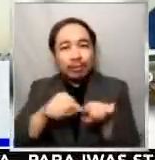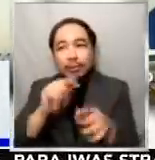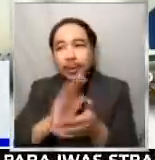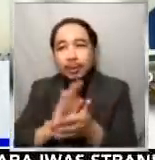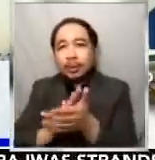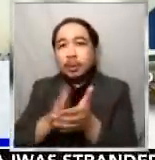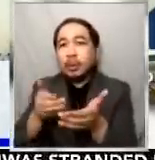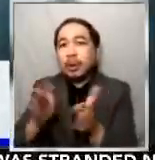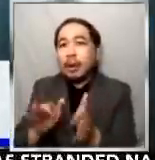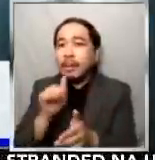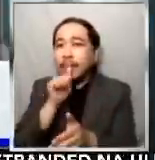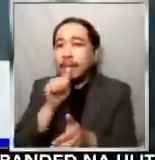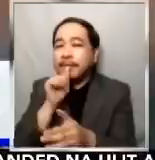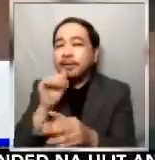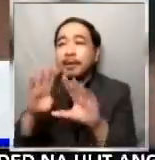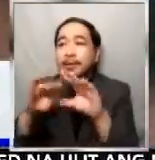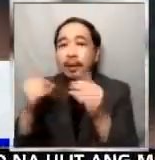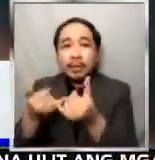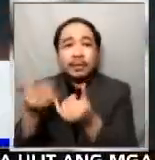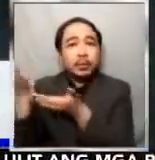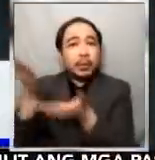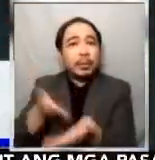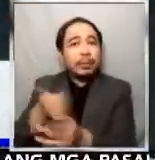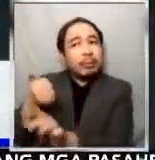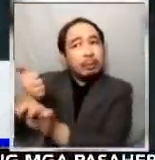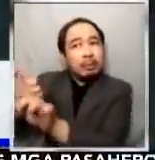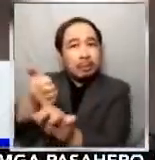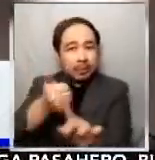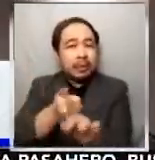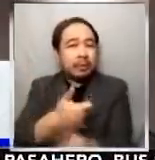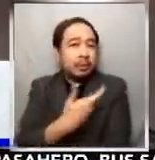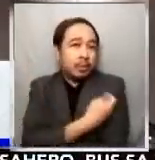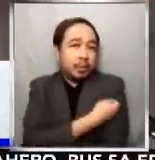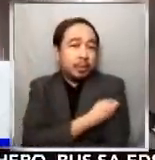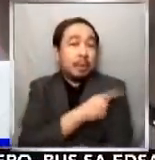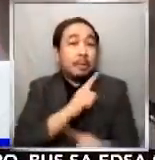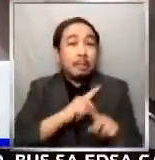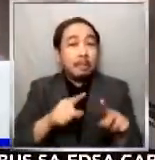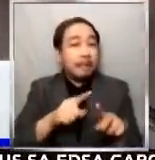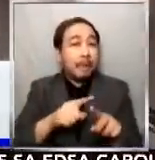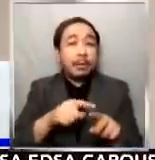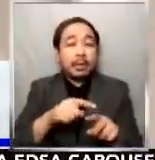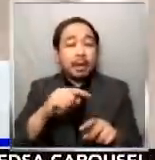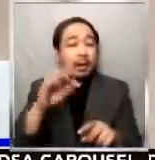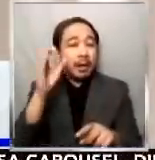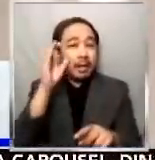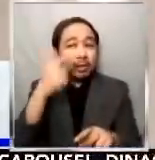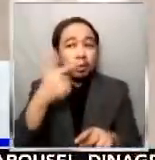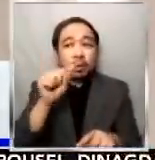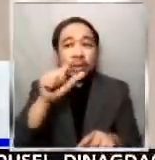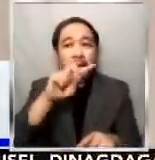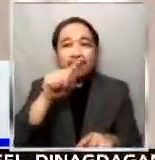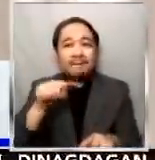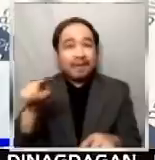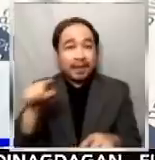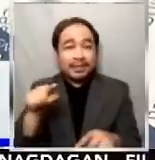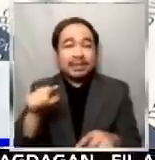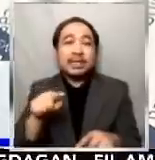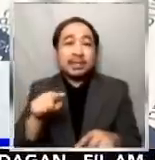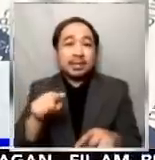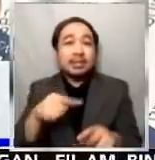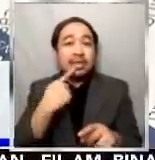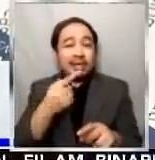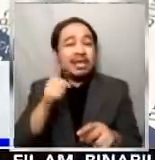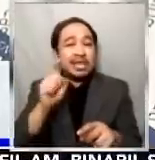import at will. Pero sabi ni Vaccine SAR Secretary Carlito Galvez Jr., kailangan pa rin ng tripartite agreement. Sabi